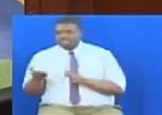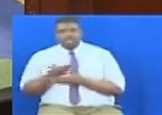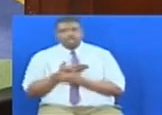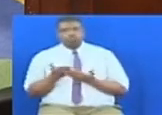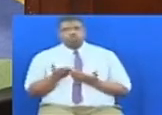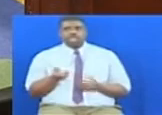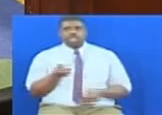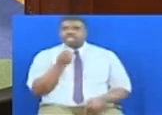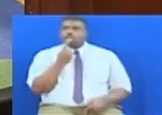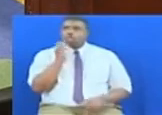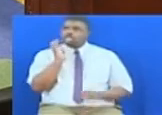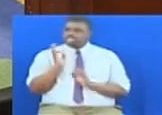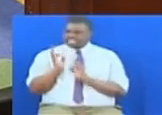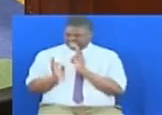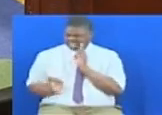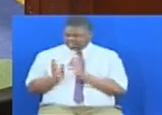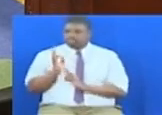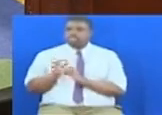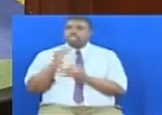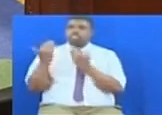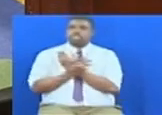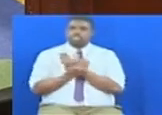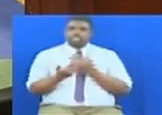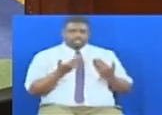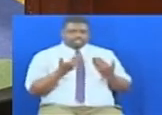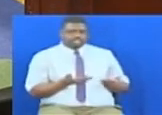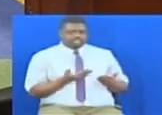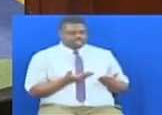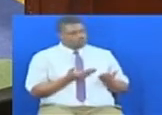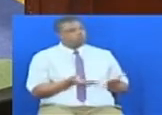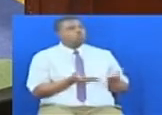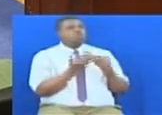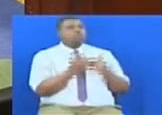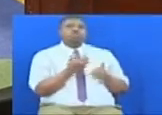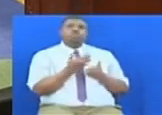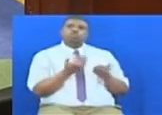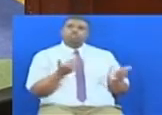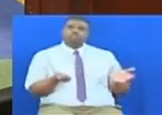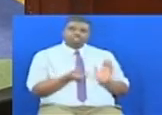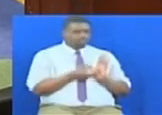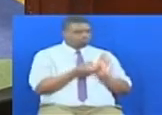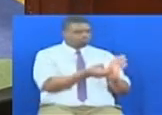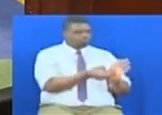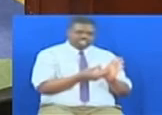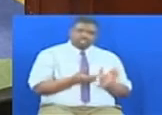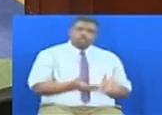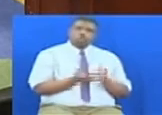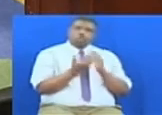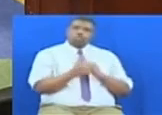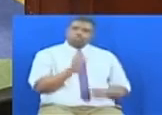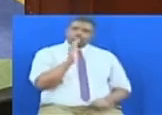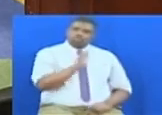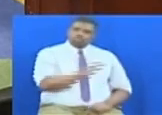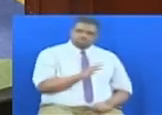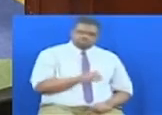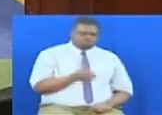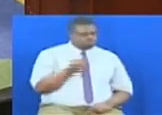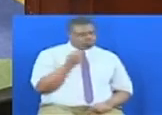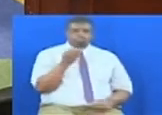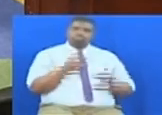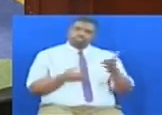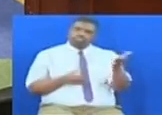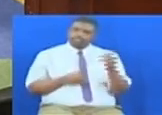tiba, hakuna ya kinga. Sasa kwa nini wenye uwezo wasiweze kuonyesha uwezo wao ila tusiumie? Kwa